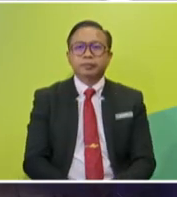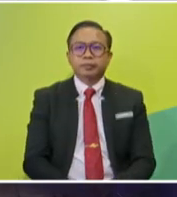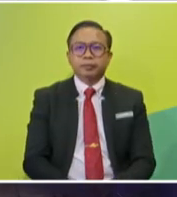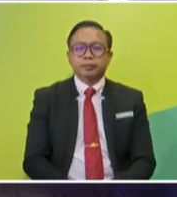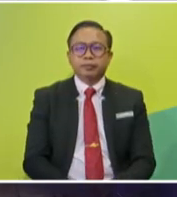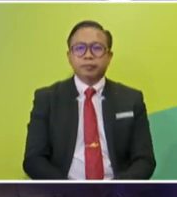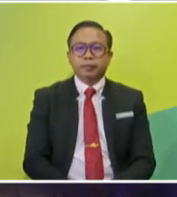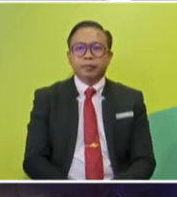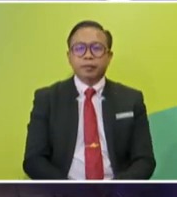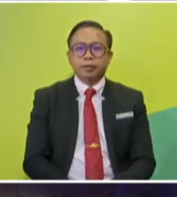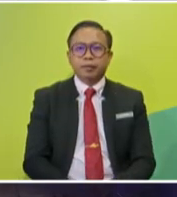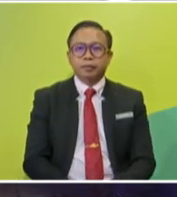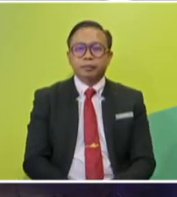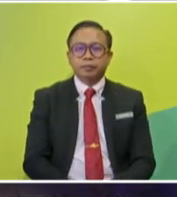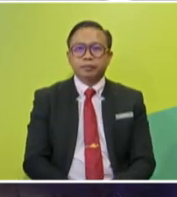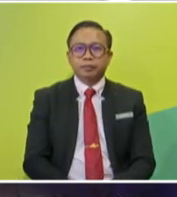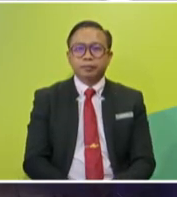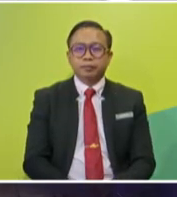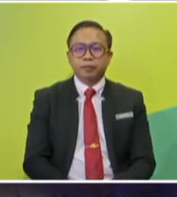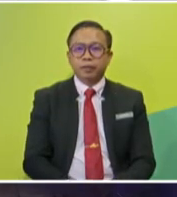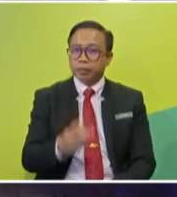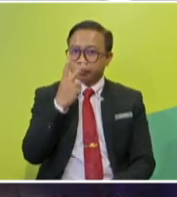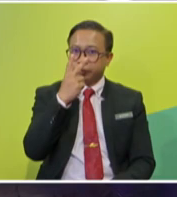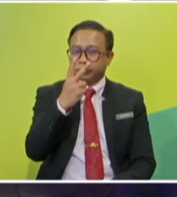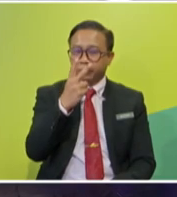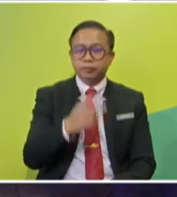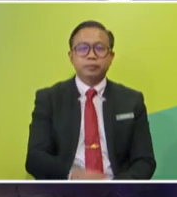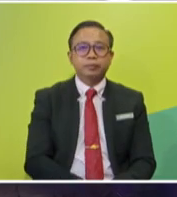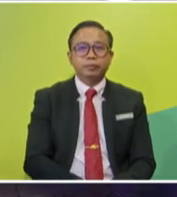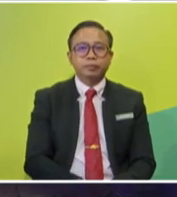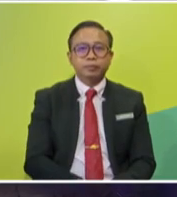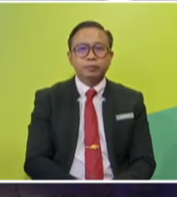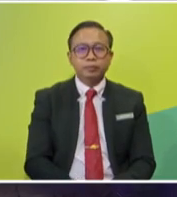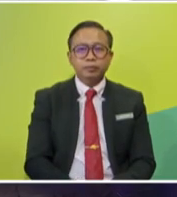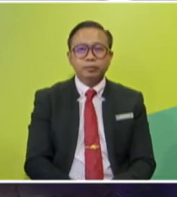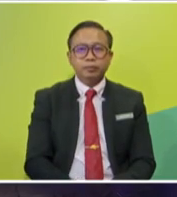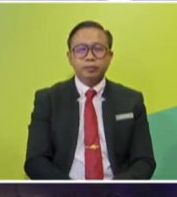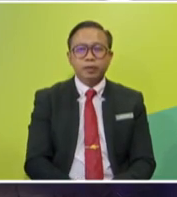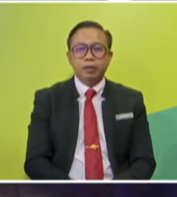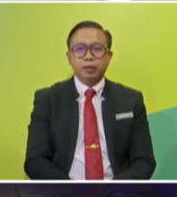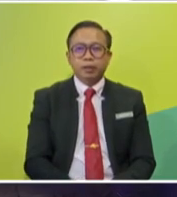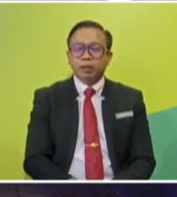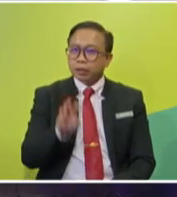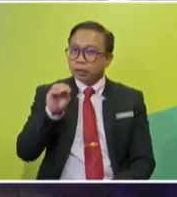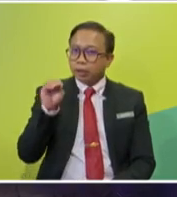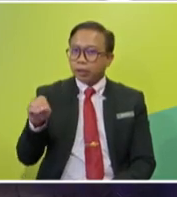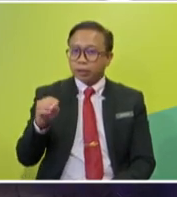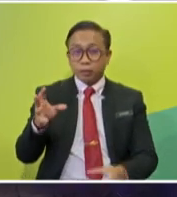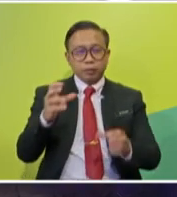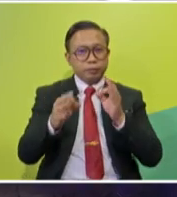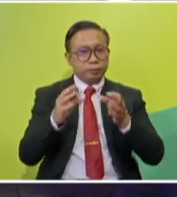coba juga nih hampir hampir hampir kalau dapat